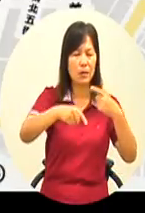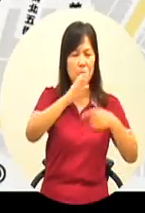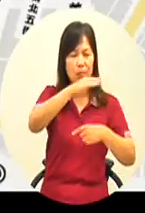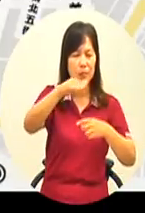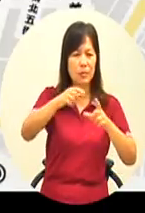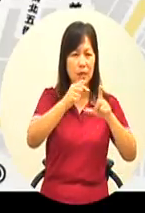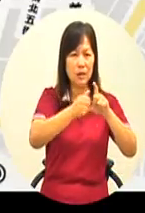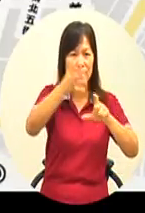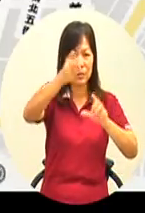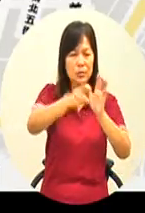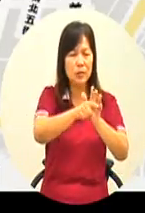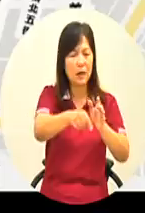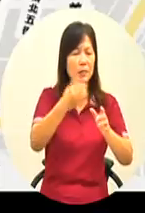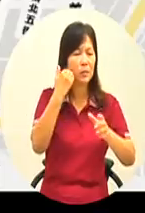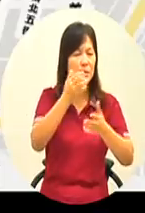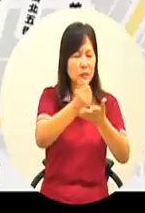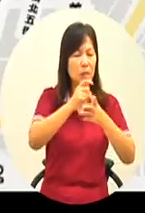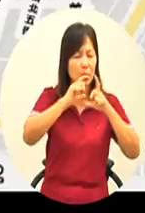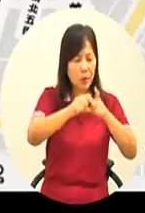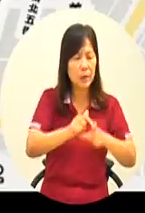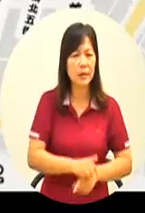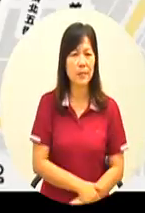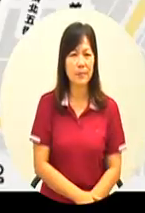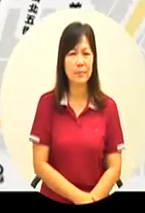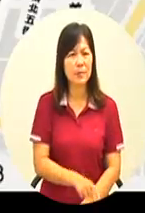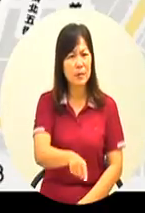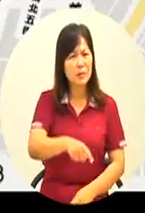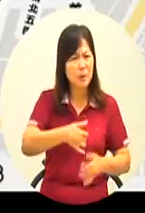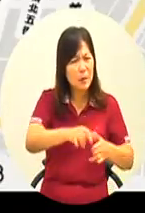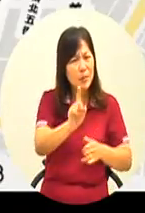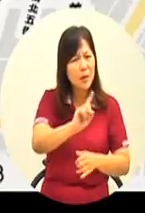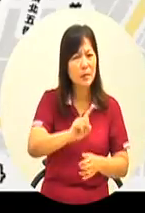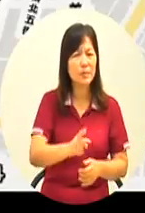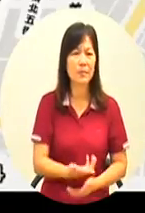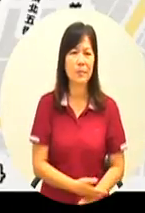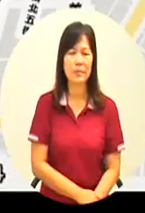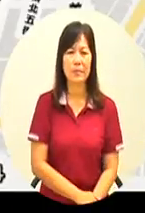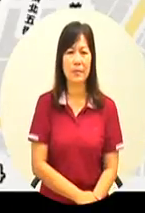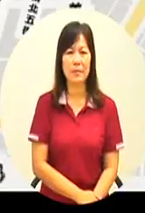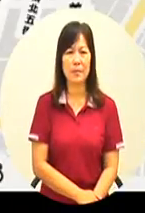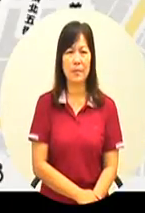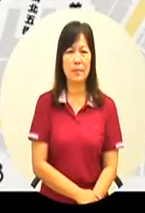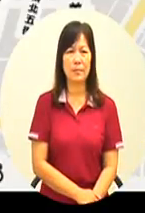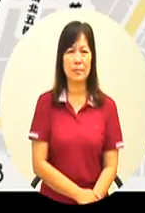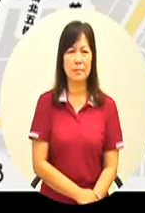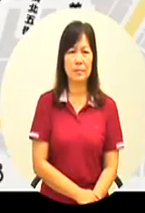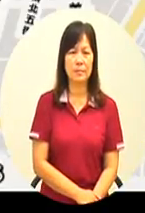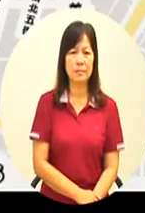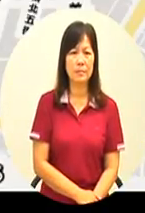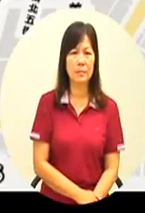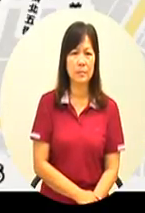长，这一题跟你回答一下，你觉得这一条叫什么路？